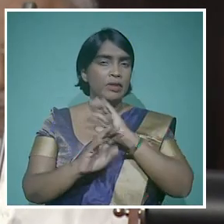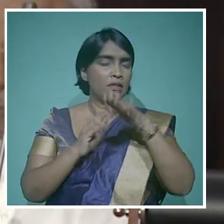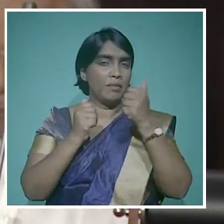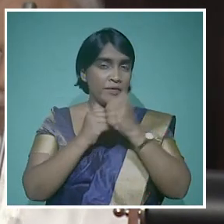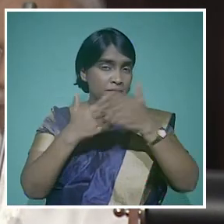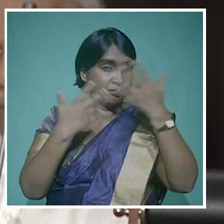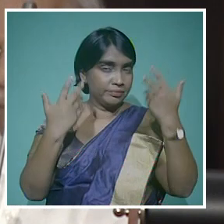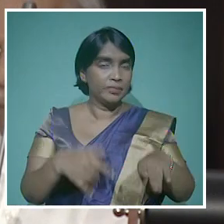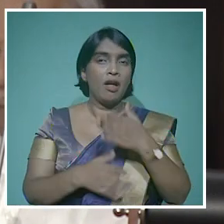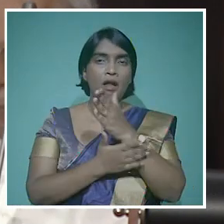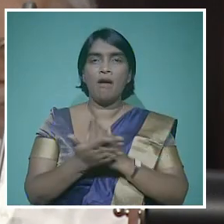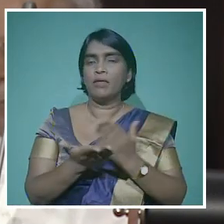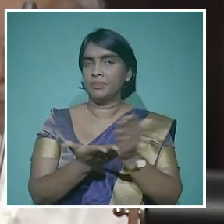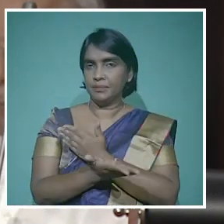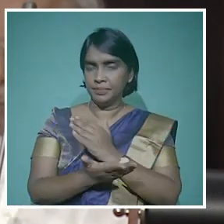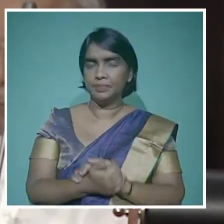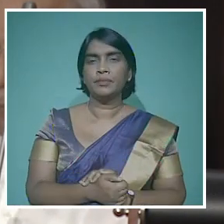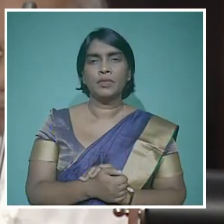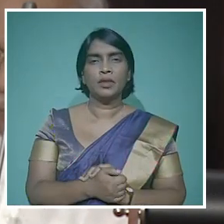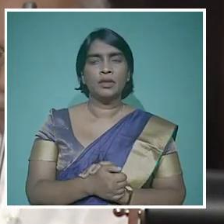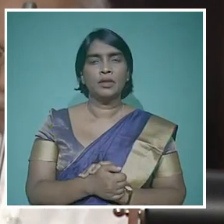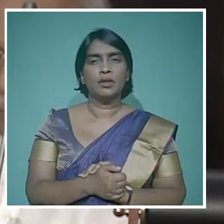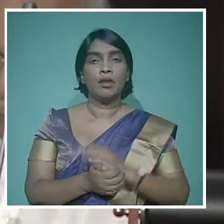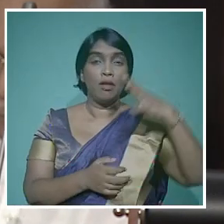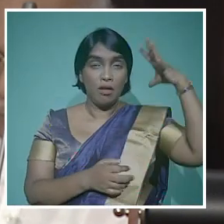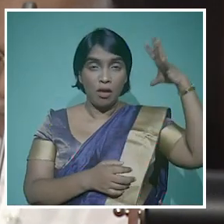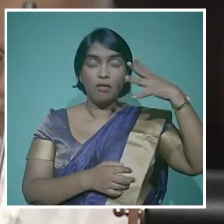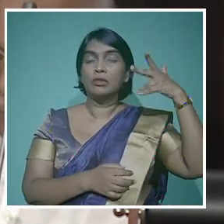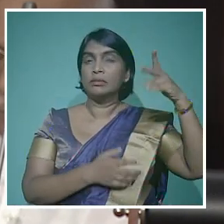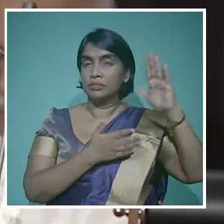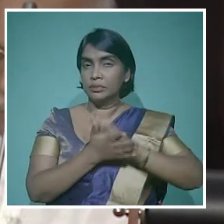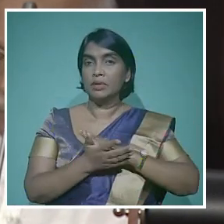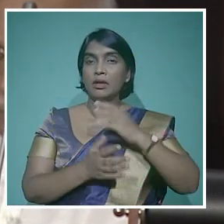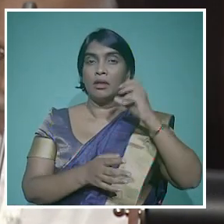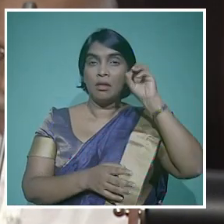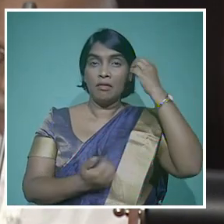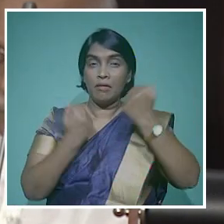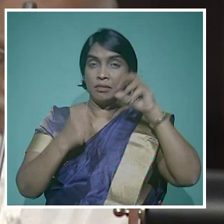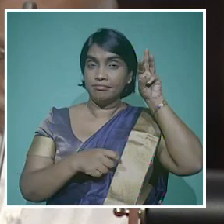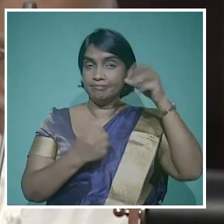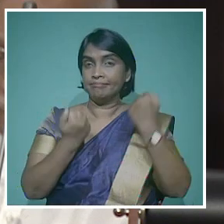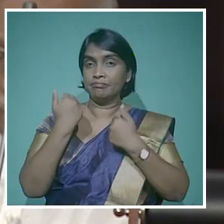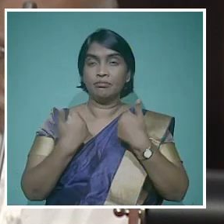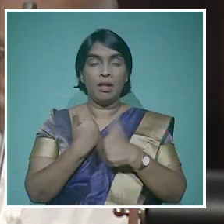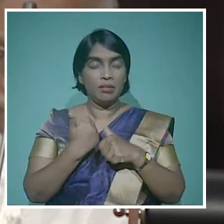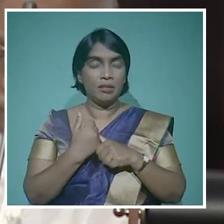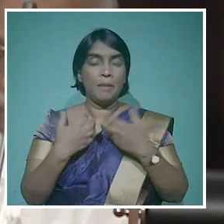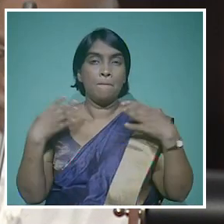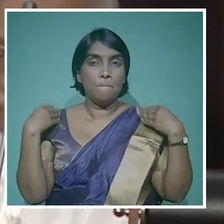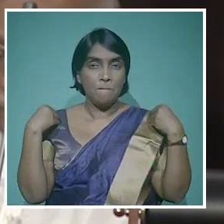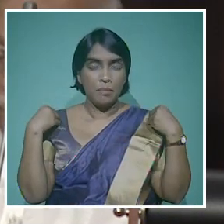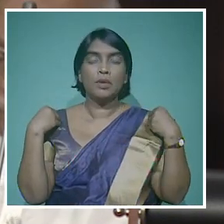කරන්නටත් කෙන් කොටසක් වෙන් කරනවා. සූර්ය බලශක්තිය, විද්‍යුත් මෝටකාර් නිෂ්පාදනය පහසුකම්,